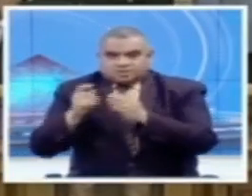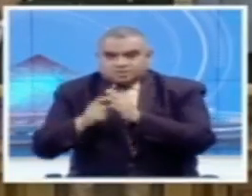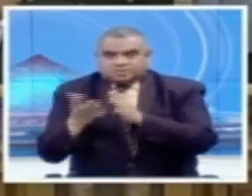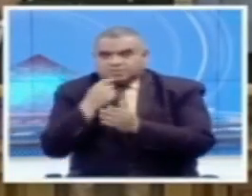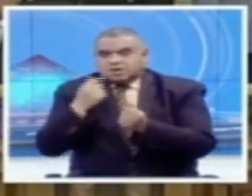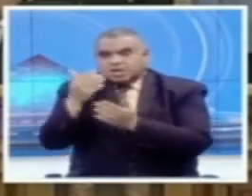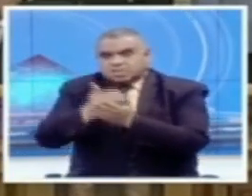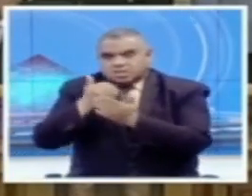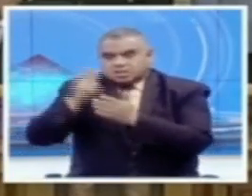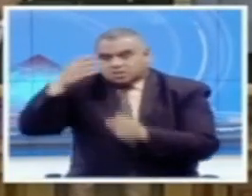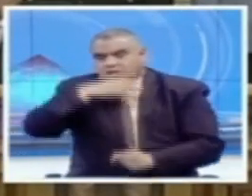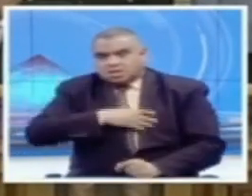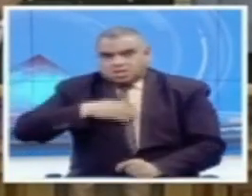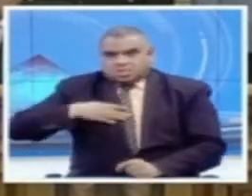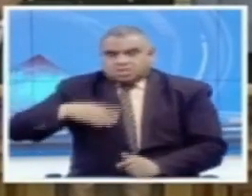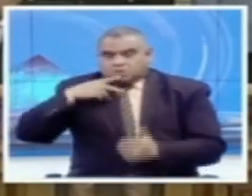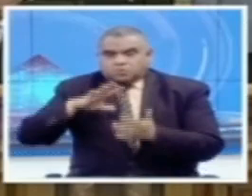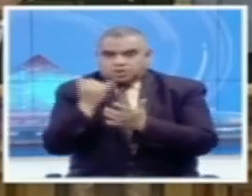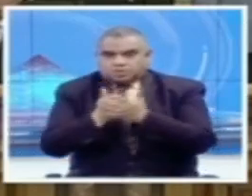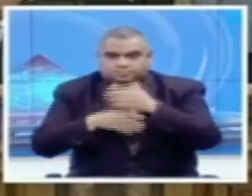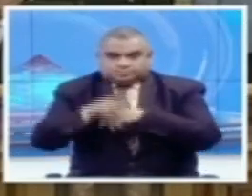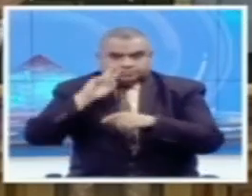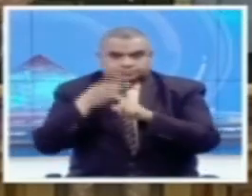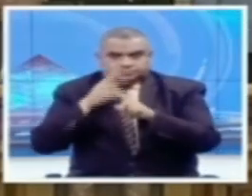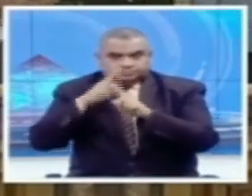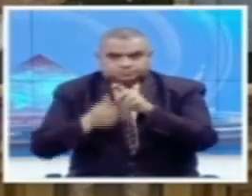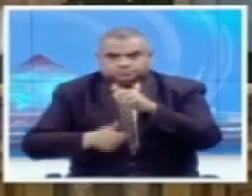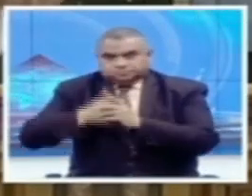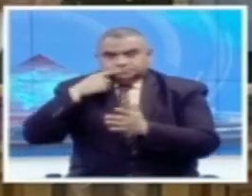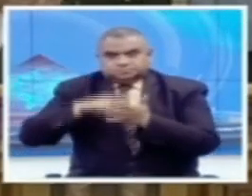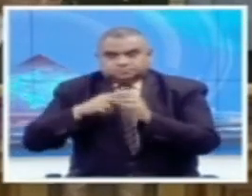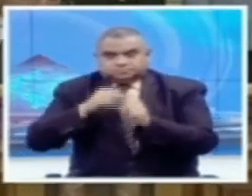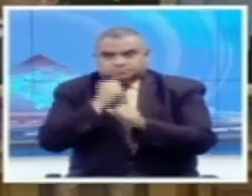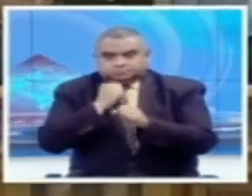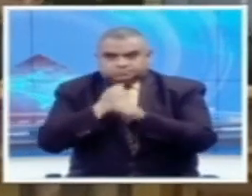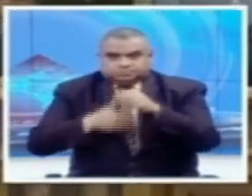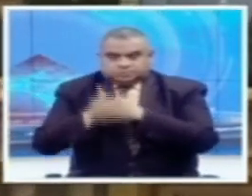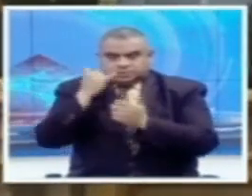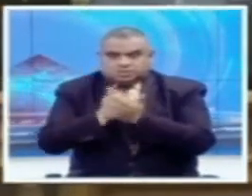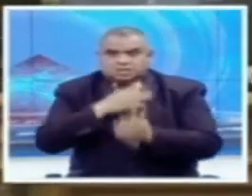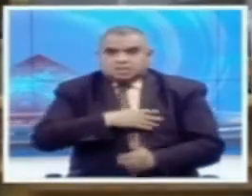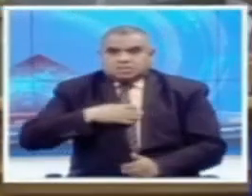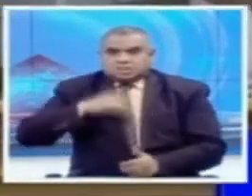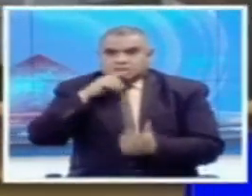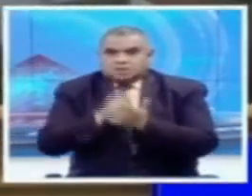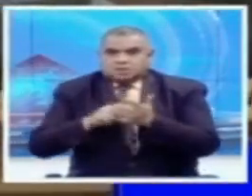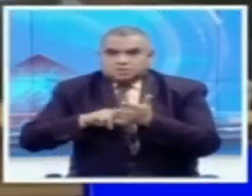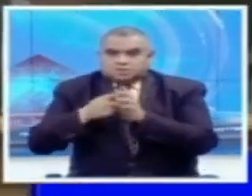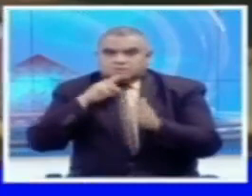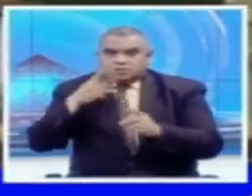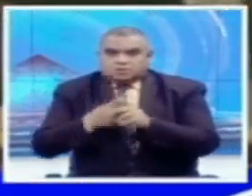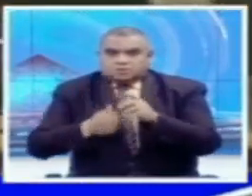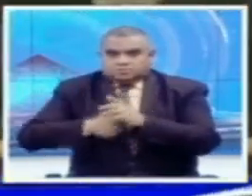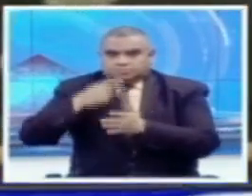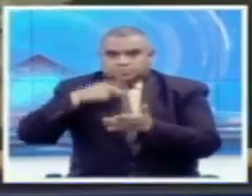استثمارات النرويجية بإقليم قناة السويس، شهد رئيس الوزراء ووزيرة الخارجية النرويجية توقيع اتفاقيتين